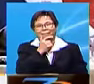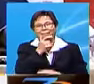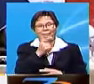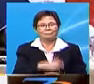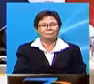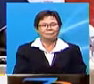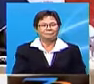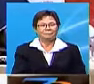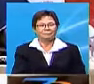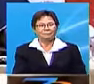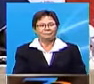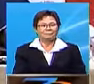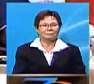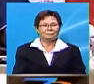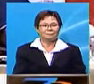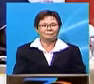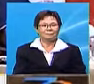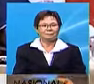Giving the best possible result.